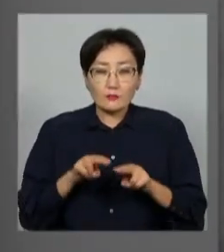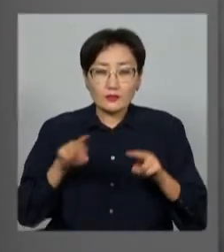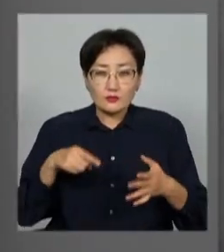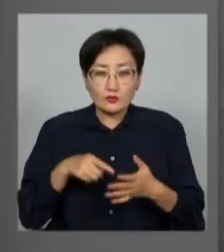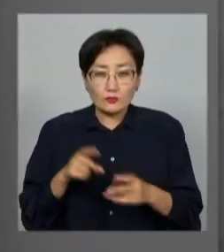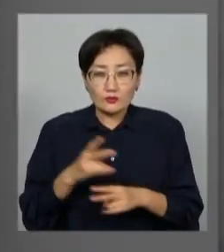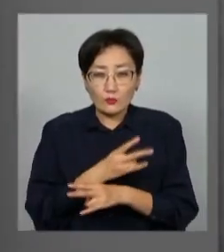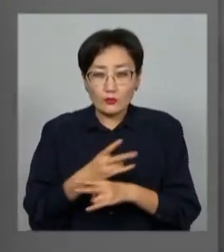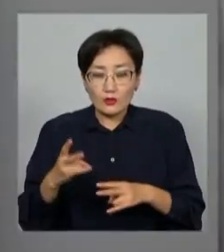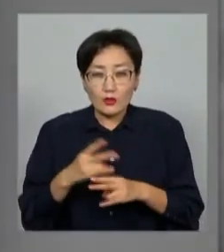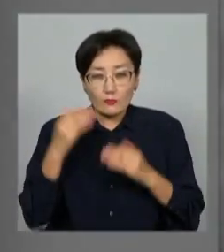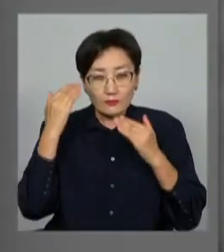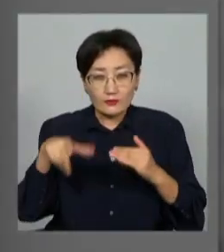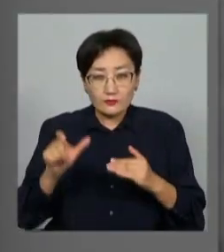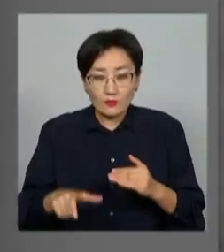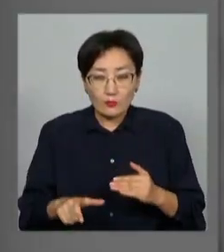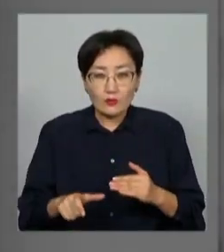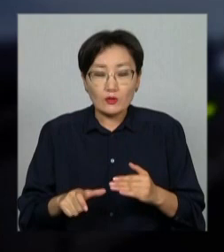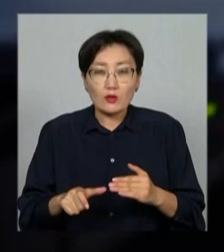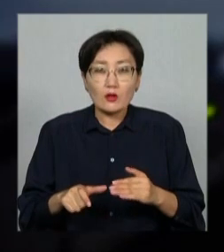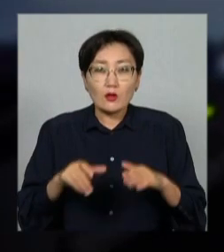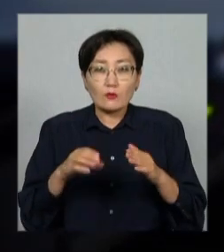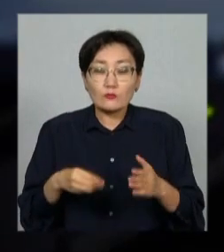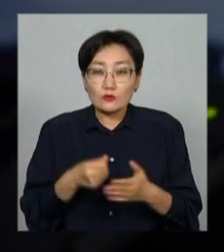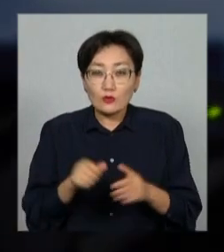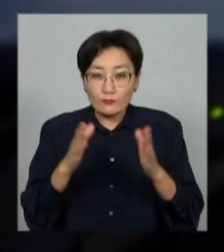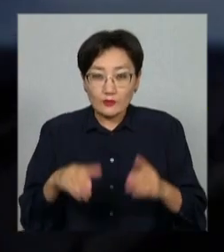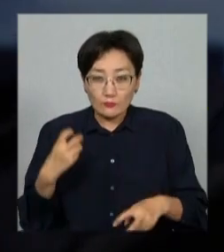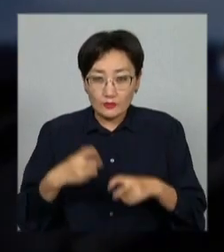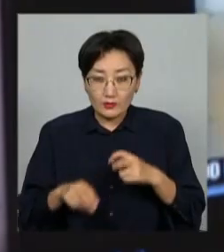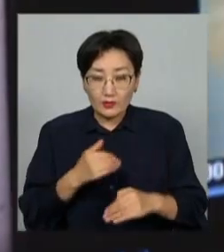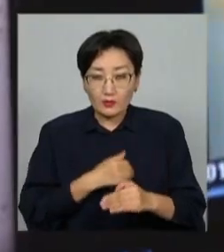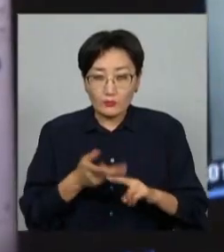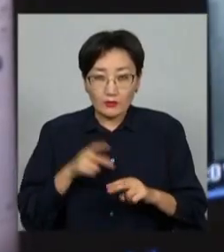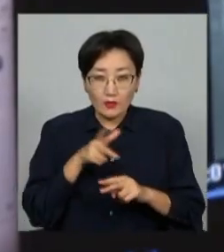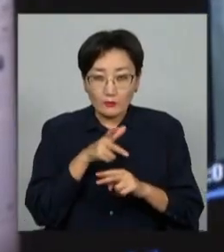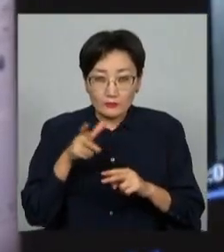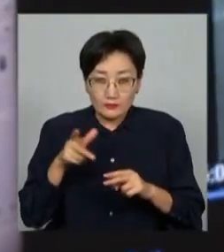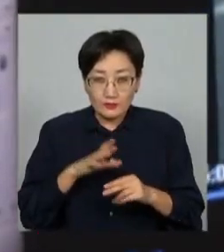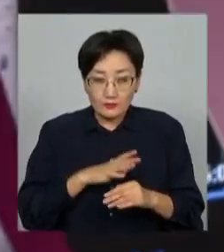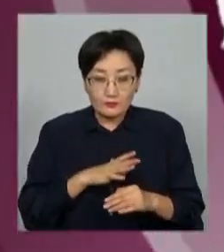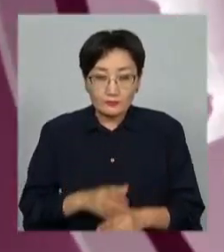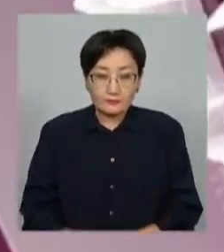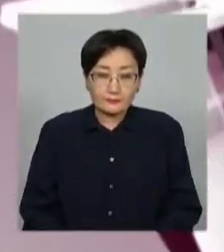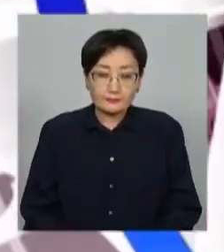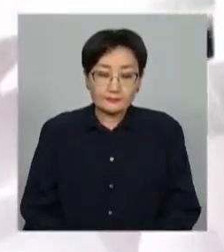Петропавлда түн жамылған белгісіз біреу төлем терминалын бұзбақ болған. Оның бұл әрекеті бейне бақылау камерасына түсіп қалған.